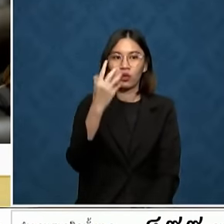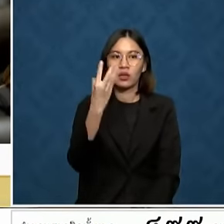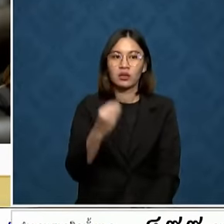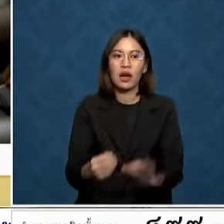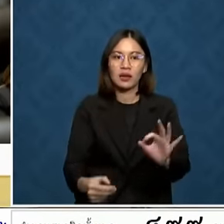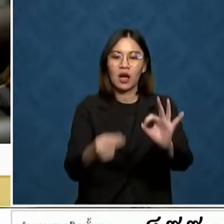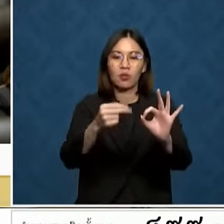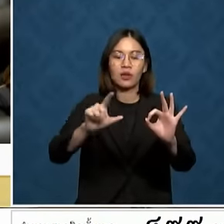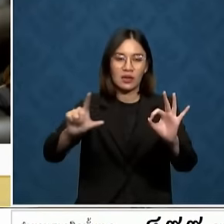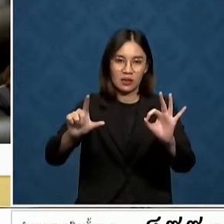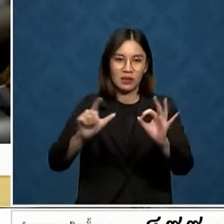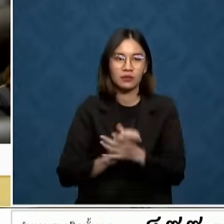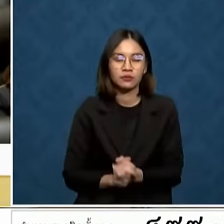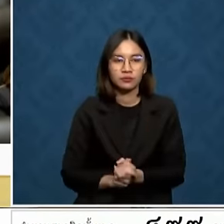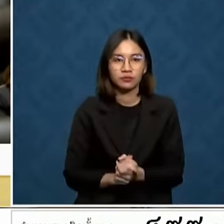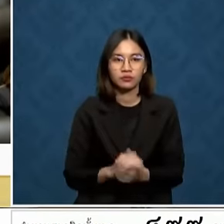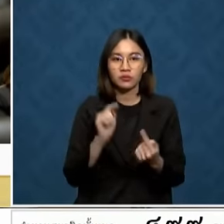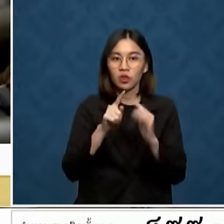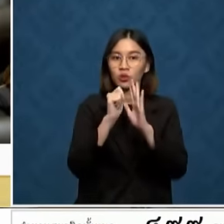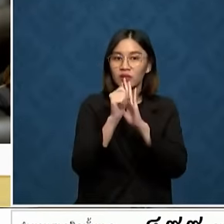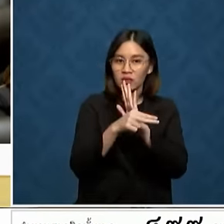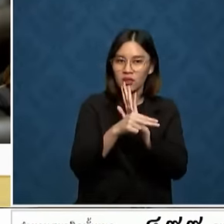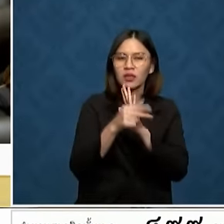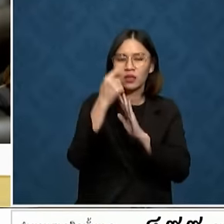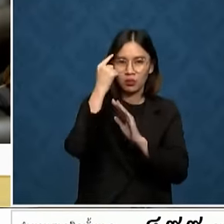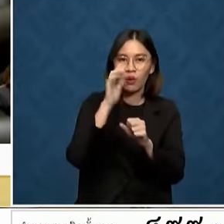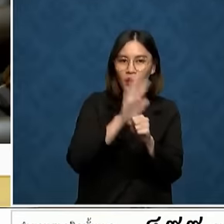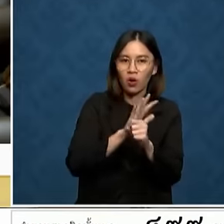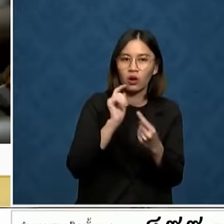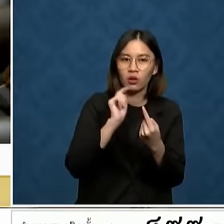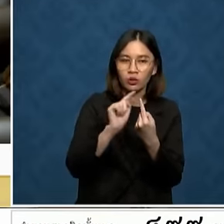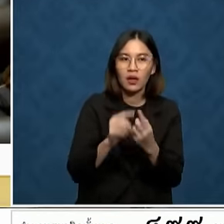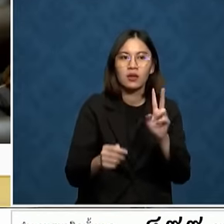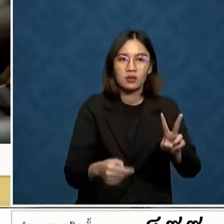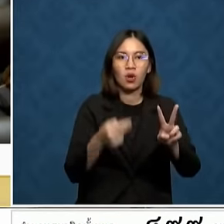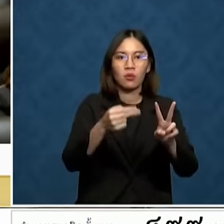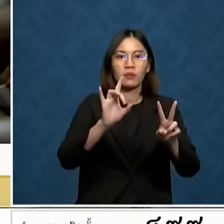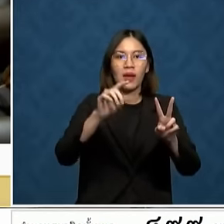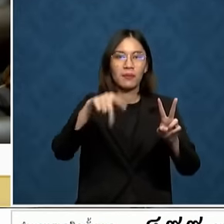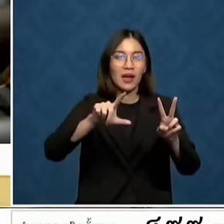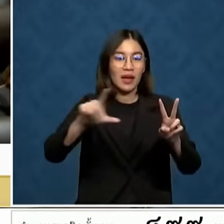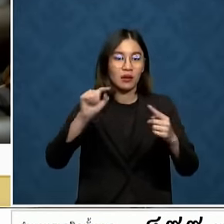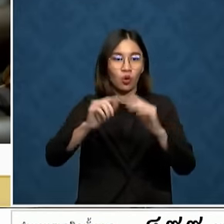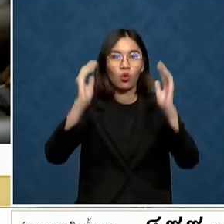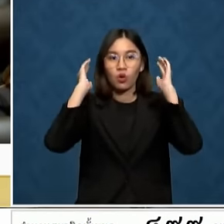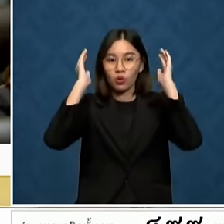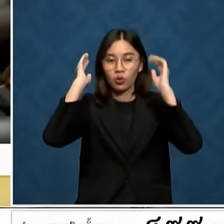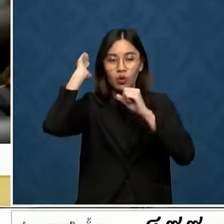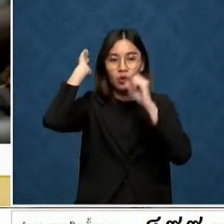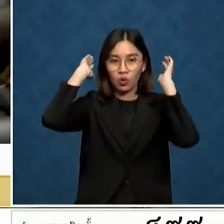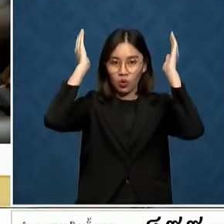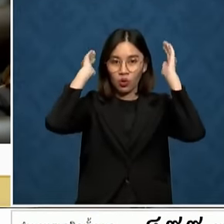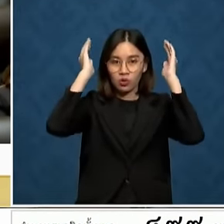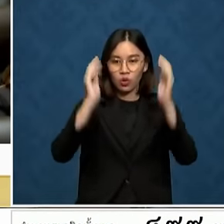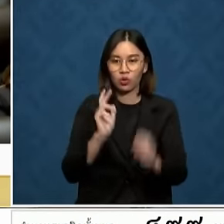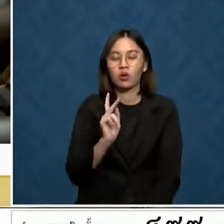ก้าวหมื่นกาล้านบาทซึ่ใเชงทสดีแล้วก็เพียงพอครัสำหับ 28,000 ลานบาทที่ทางโสกของกรกพอบอกวา